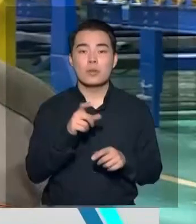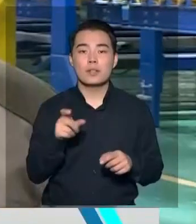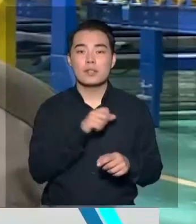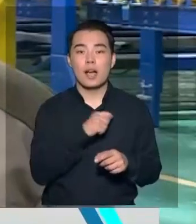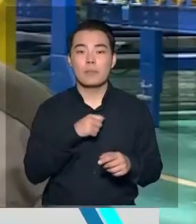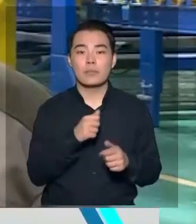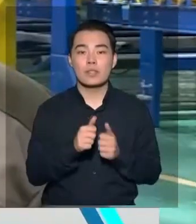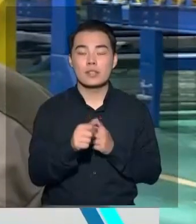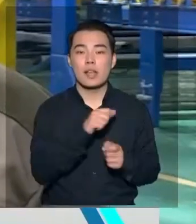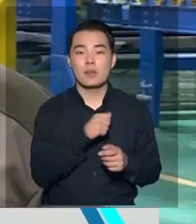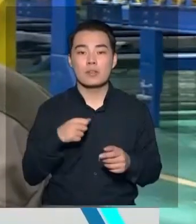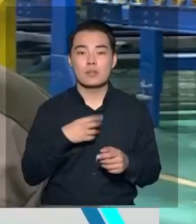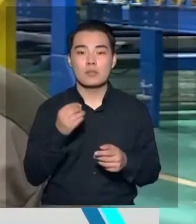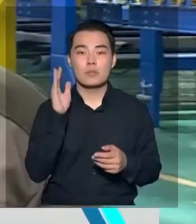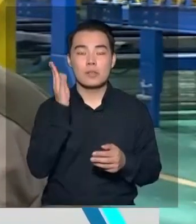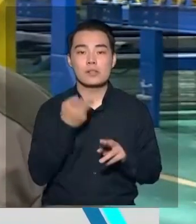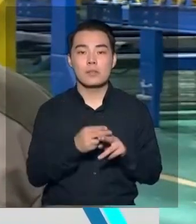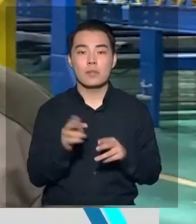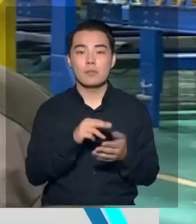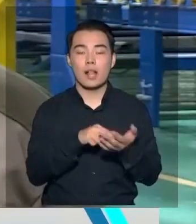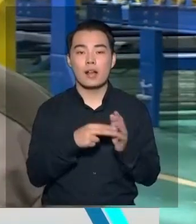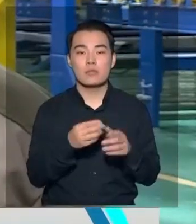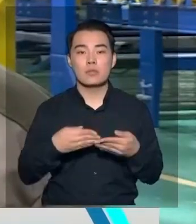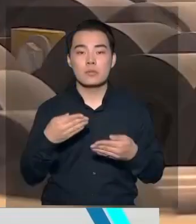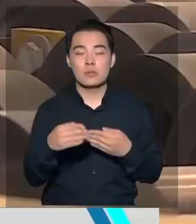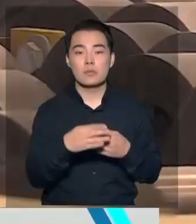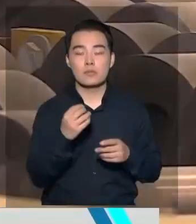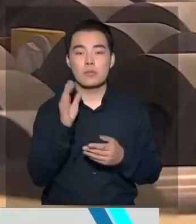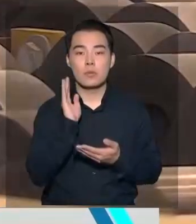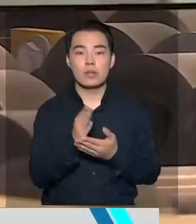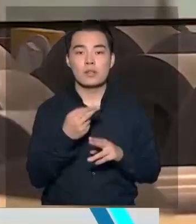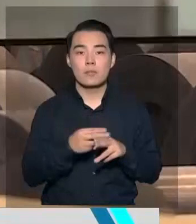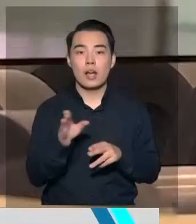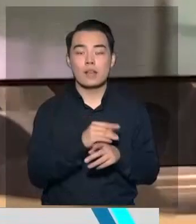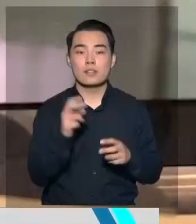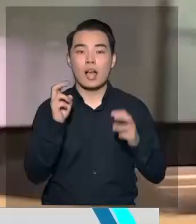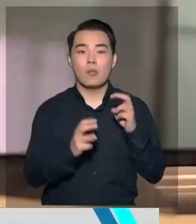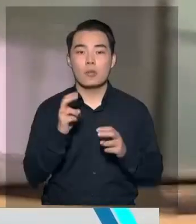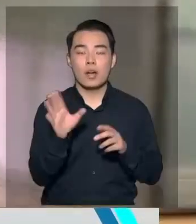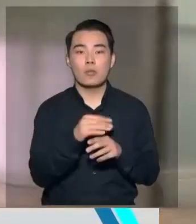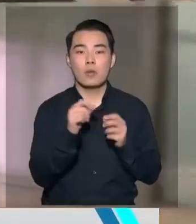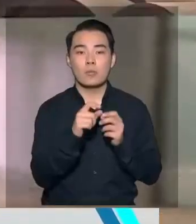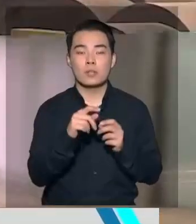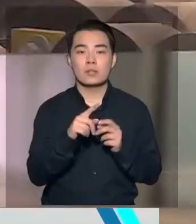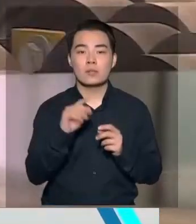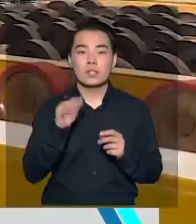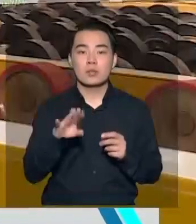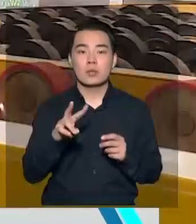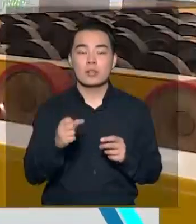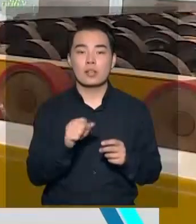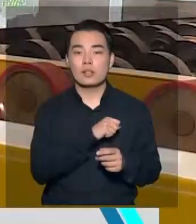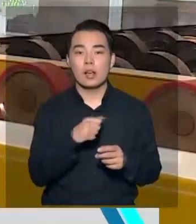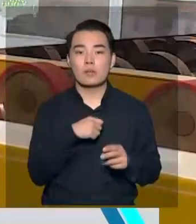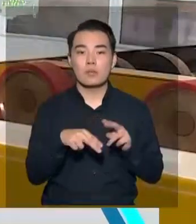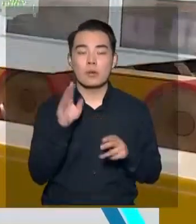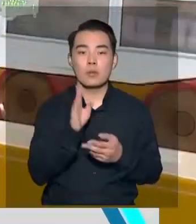аптап ыстыққа төзімді қалың шыны табақшасын шығару жоспарымызда бар. Биылдың өзінде зауыттан 11 мың тоннадан астам өнім шығарылды. Жыл